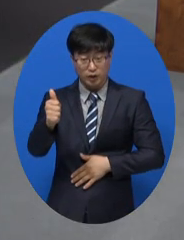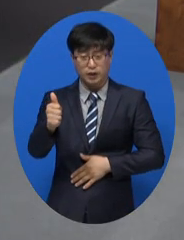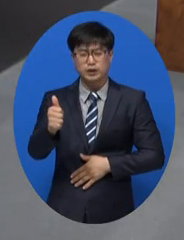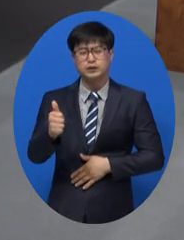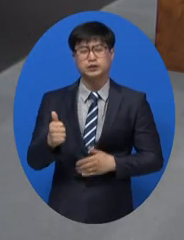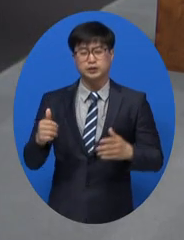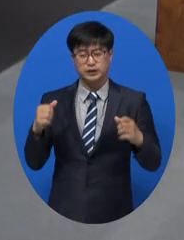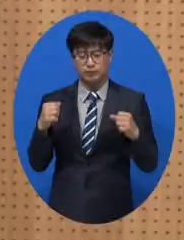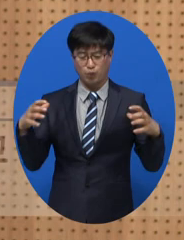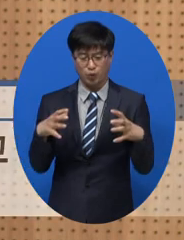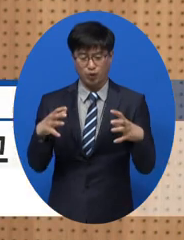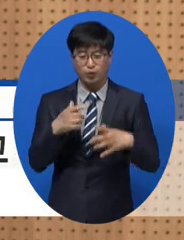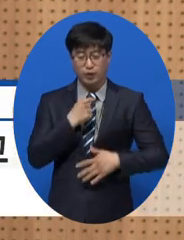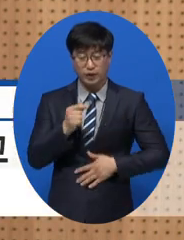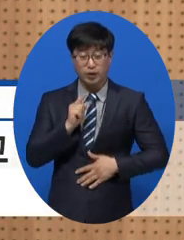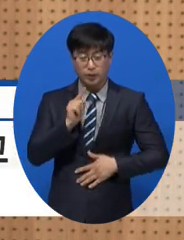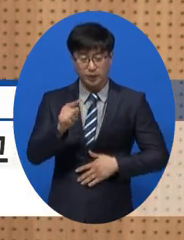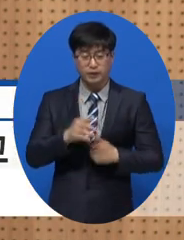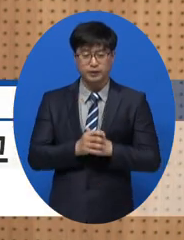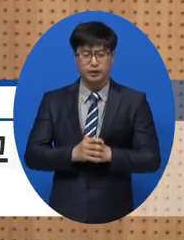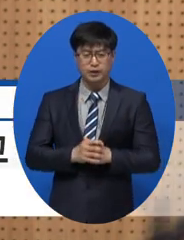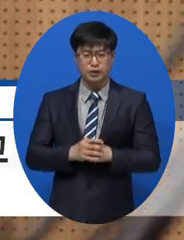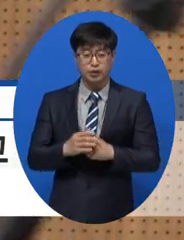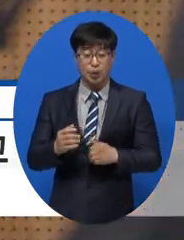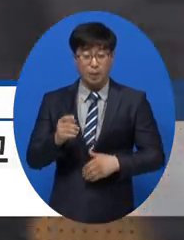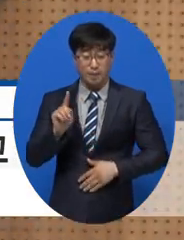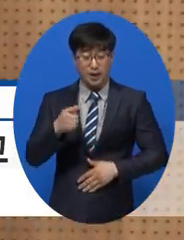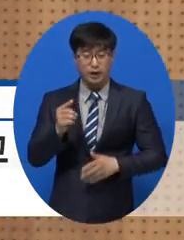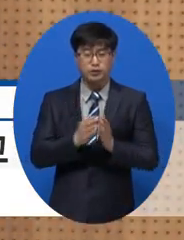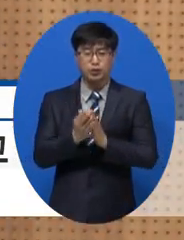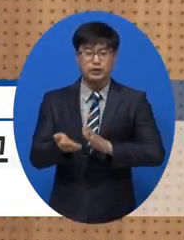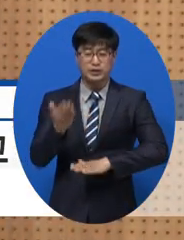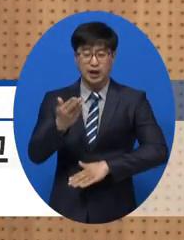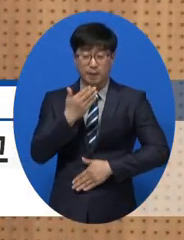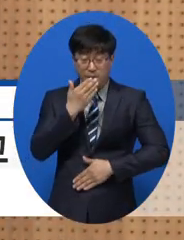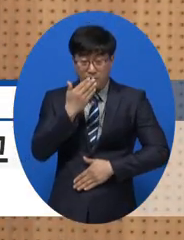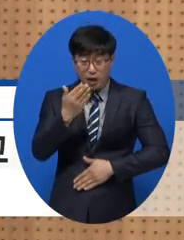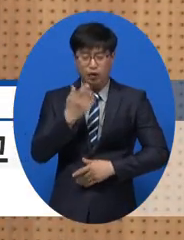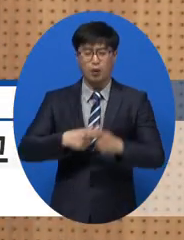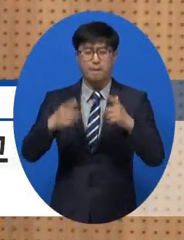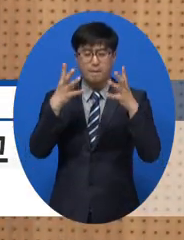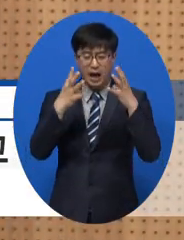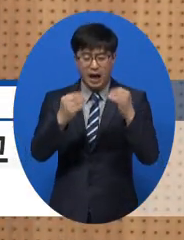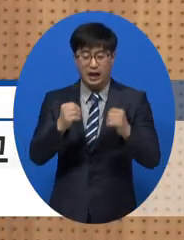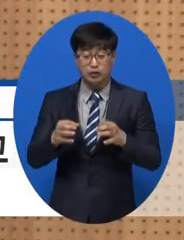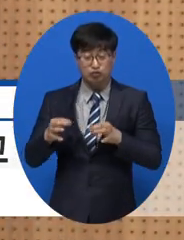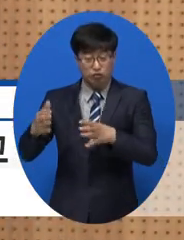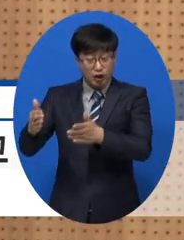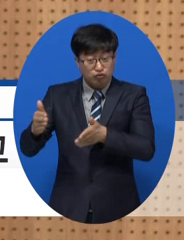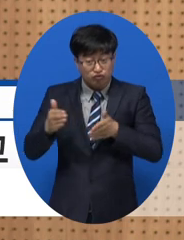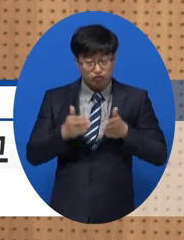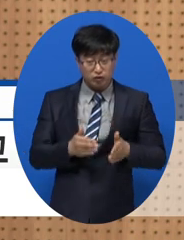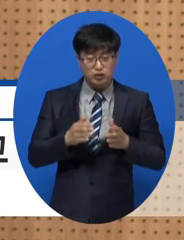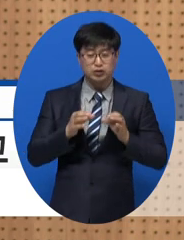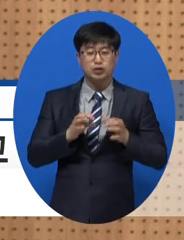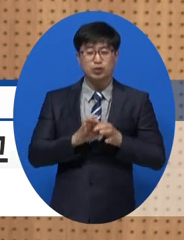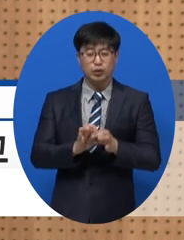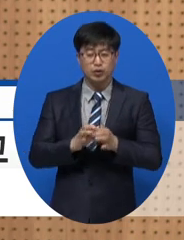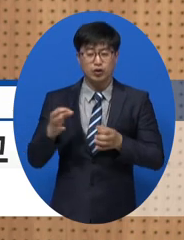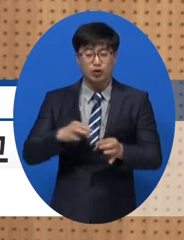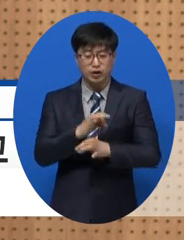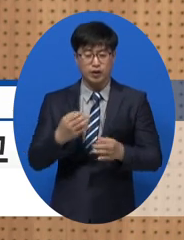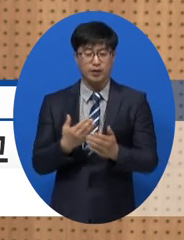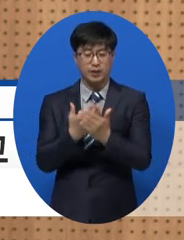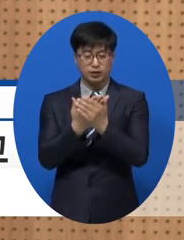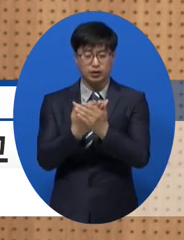문을 열었습니다. 최소한 100조 이상, 가능하면 더 많이 우리 투자유치를 통해서